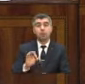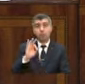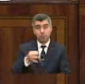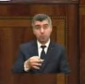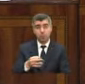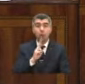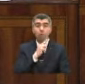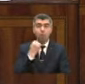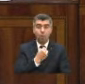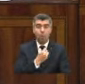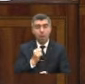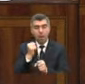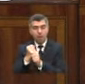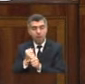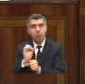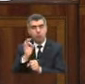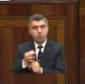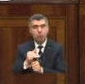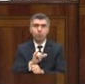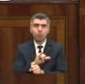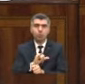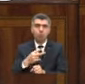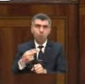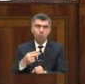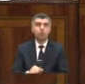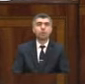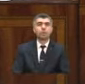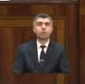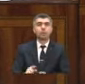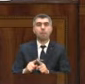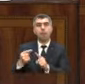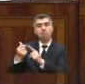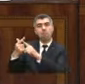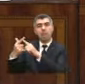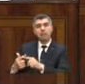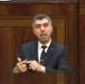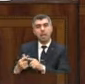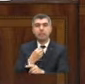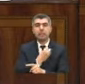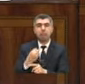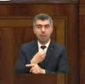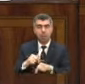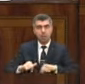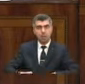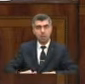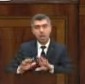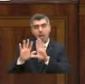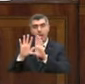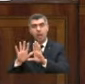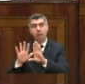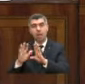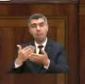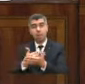هذه الحكومة دارت ولا ما دارت والو؟ الميزانية ديال الصحة خلال 10 سنين مشات من 10 مليار ل 20